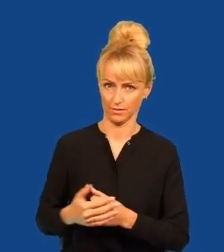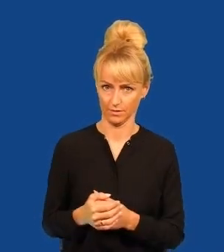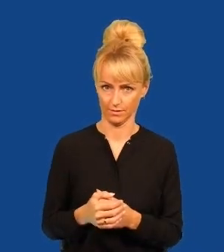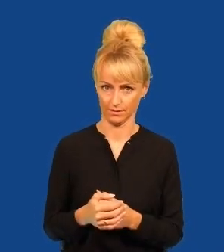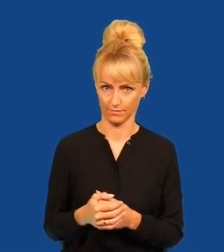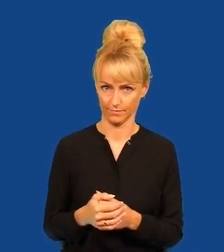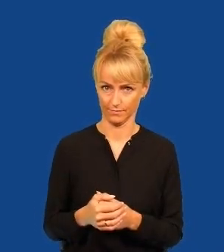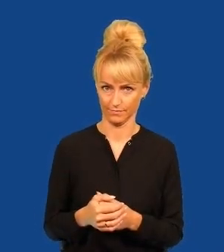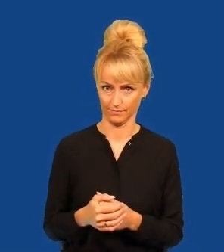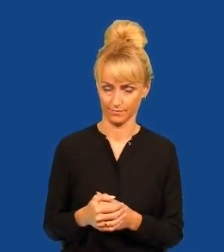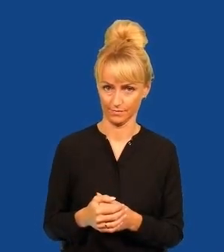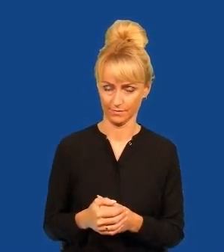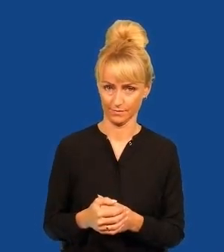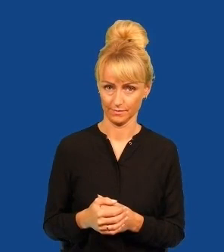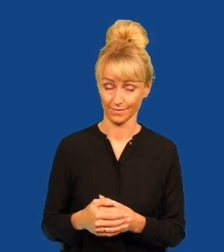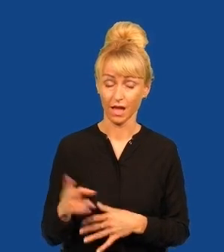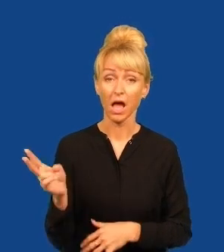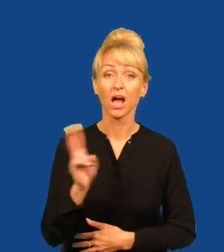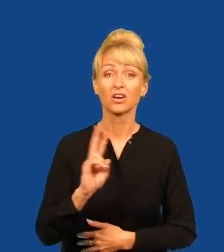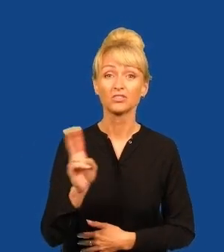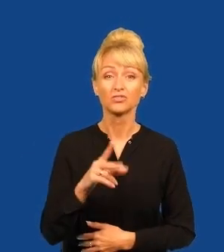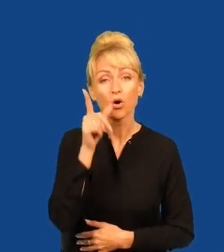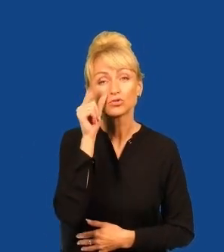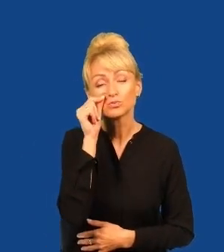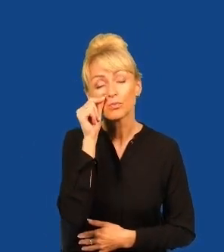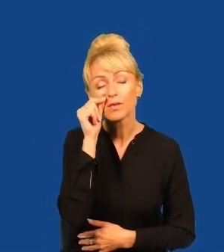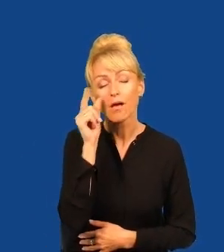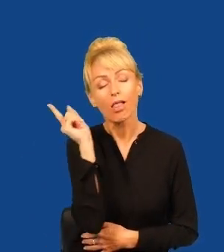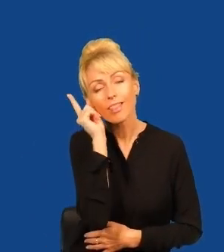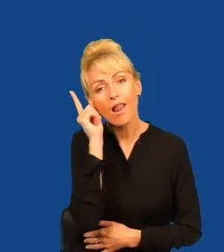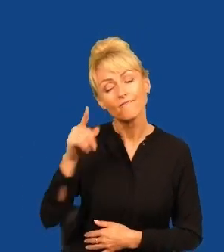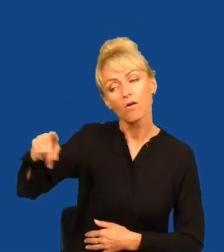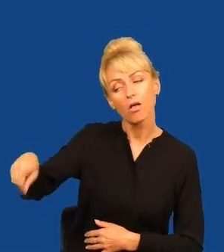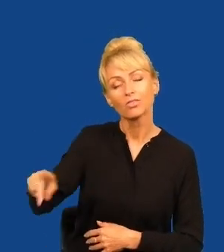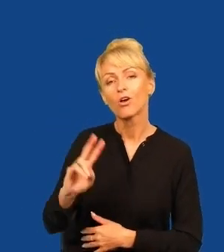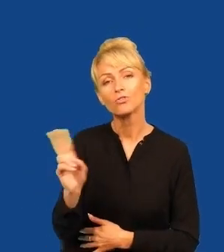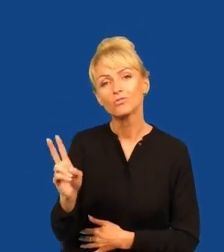z nas śpi z telefonem w pobliżu? Proszę podnieść ręce.